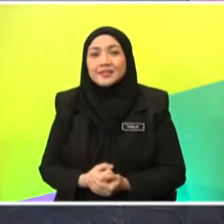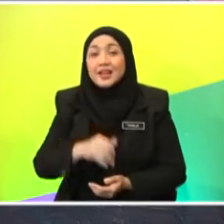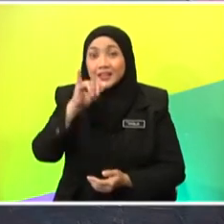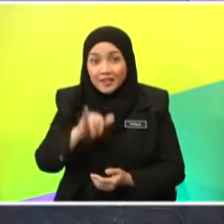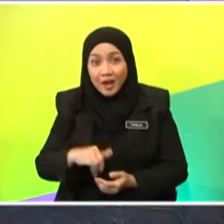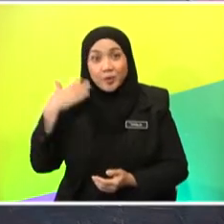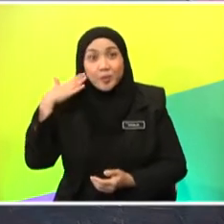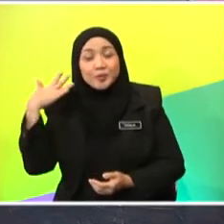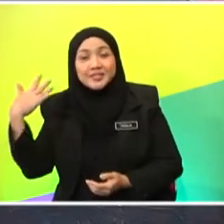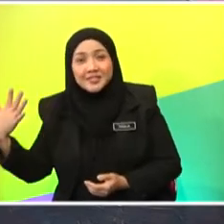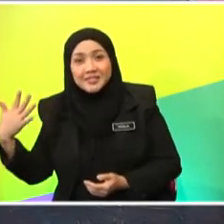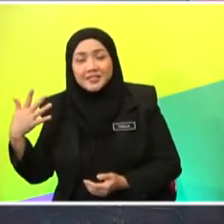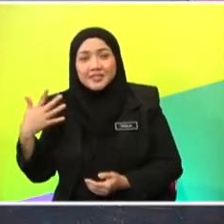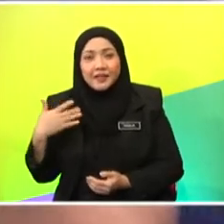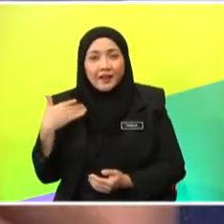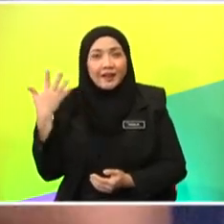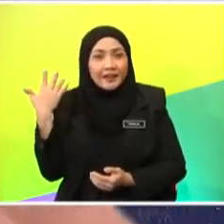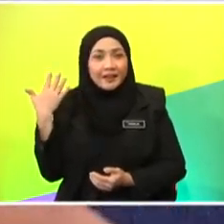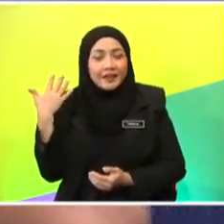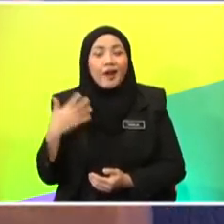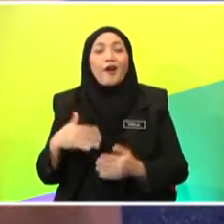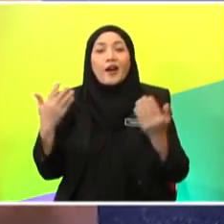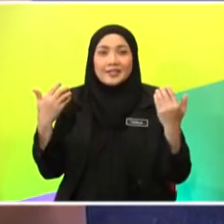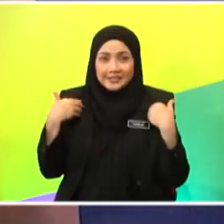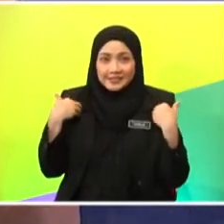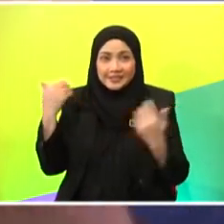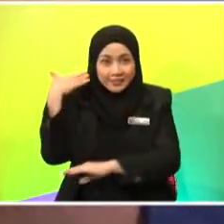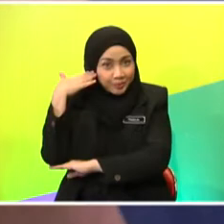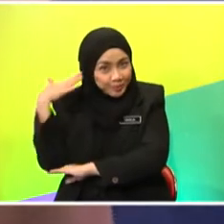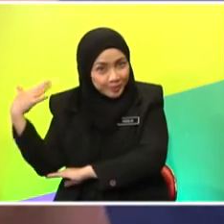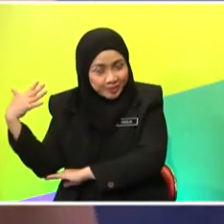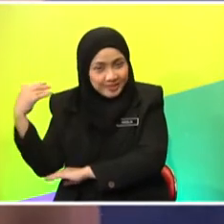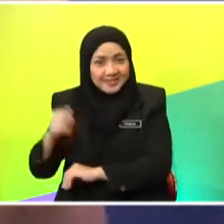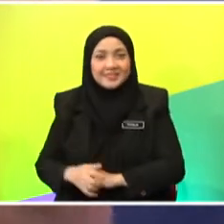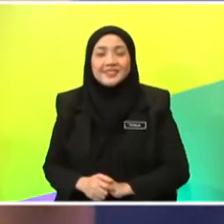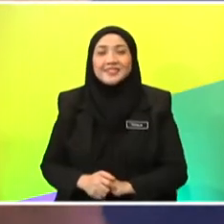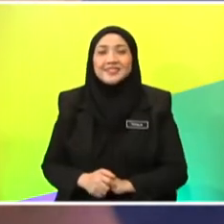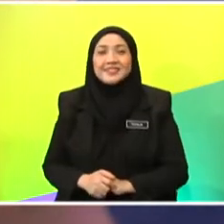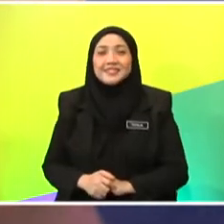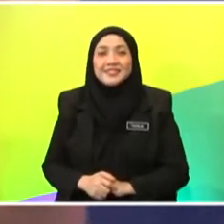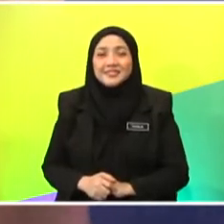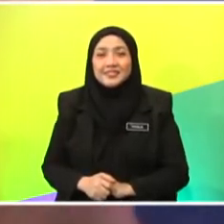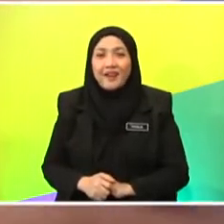bunyinya sejak ya saya pc-nya kira-kira dia